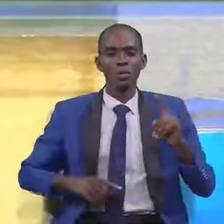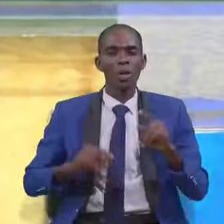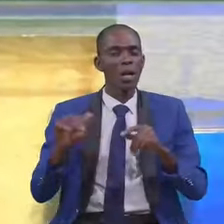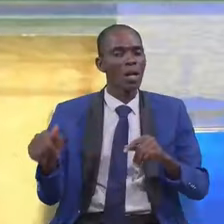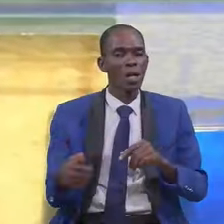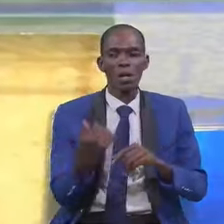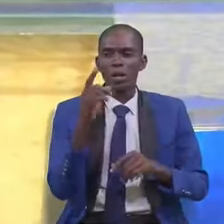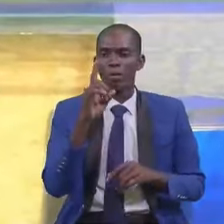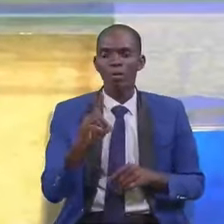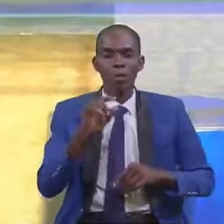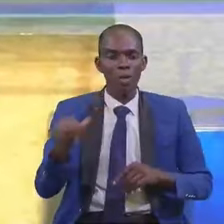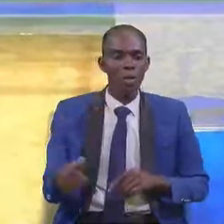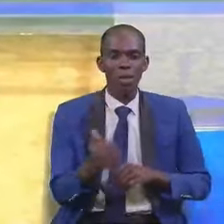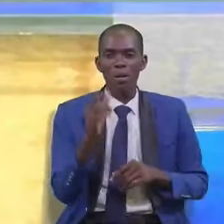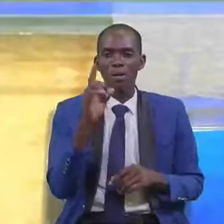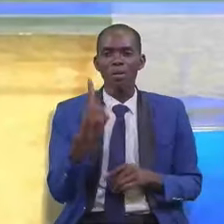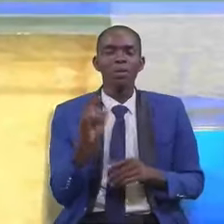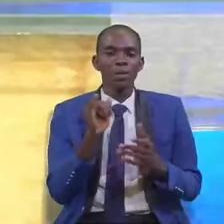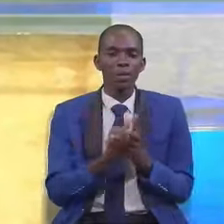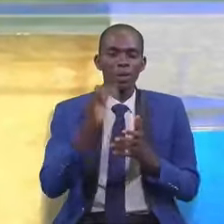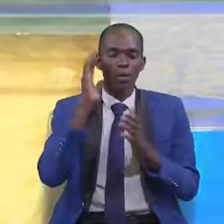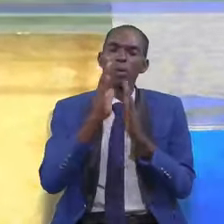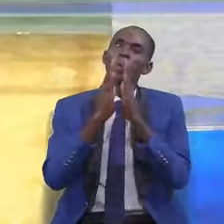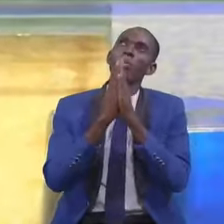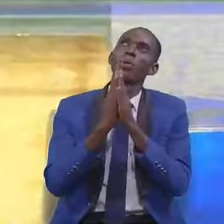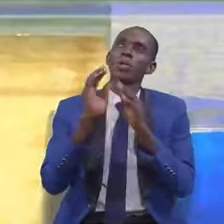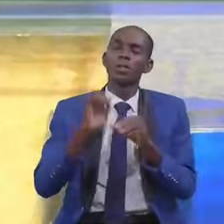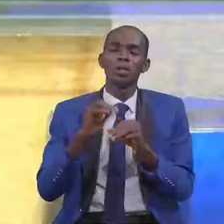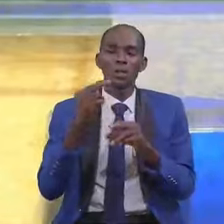Quiconque invoquera le nom du Seigneur sera sauvé.